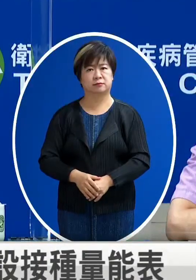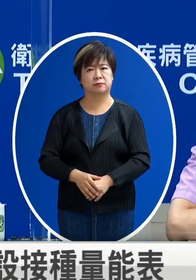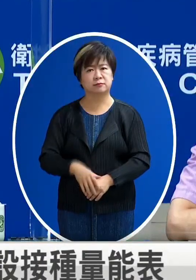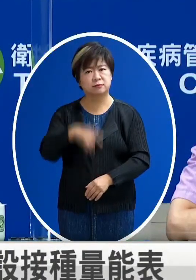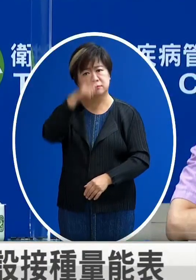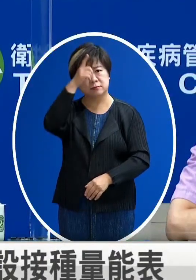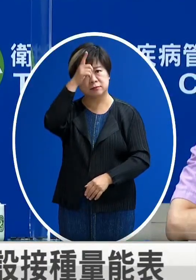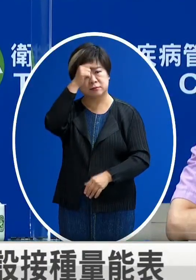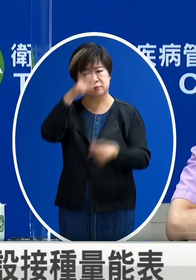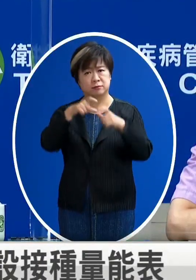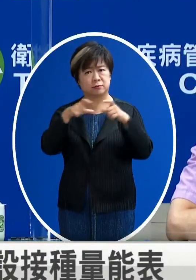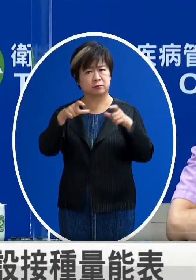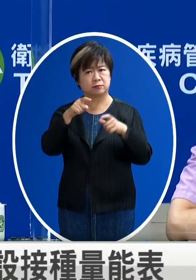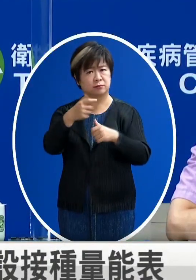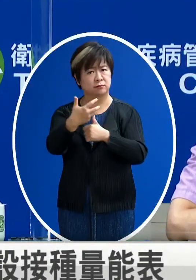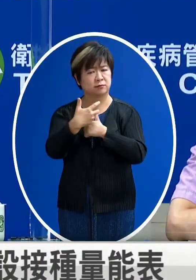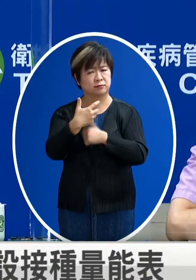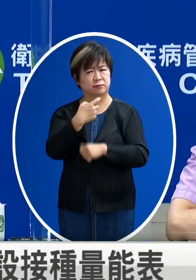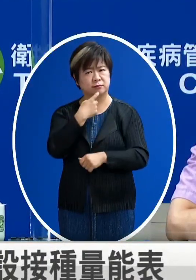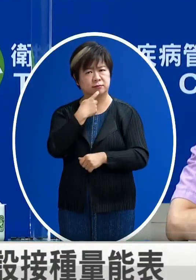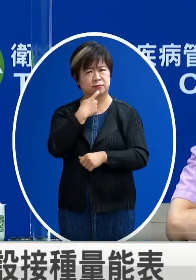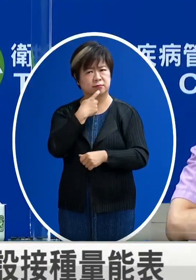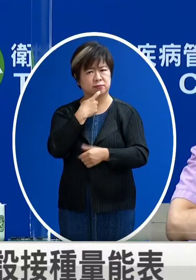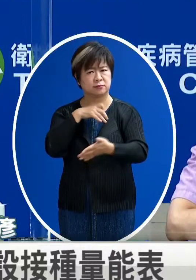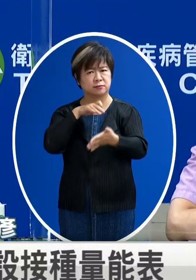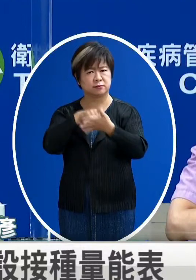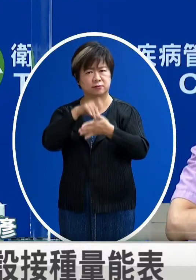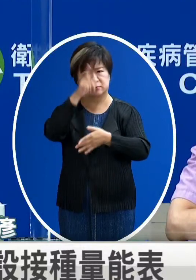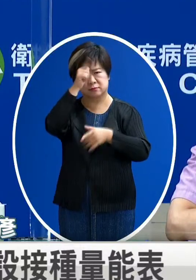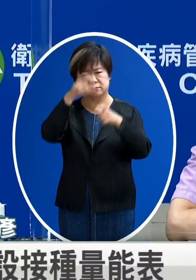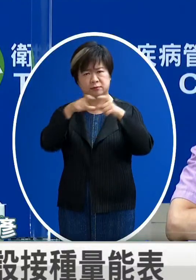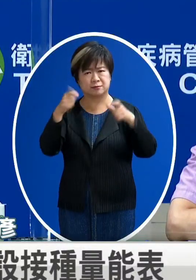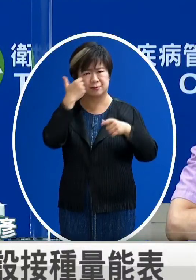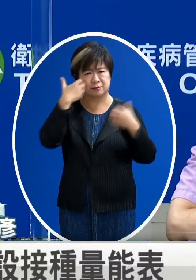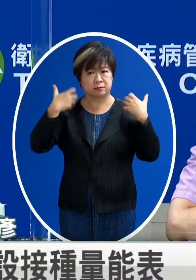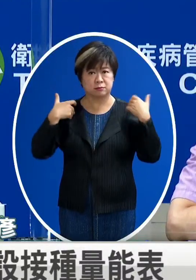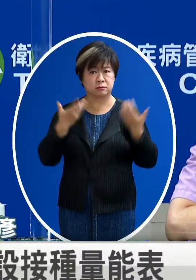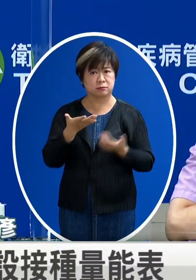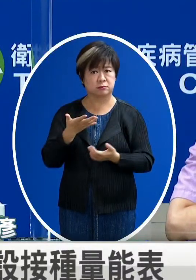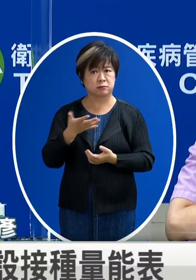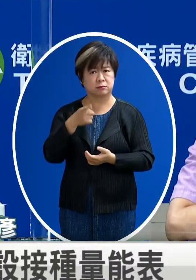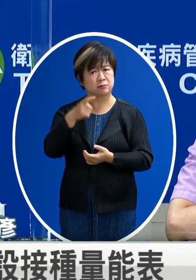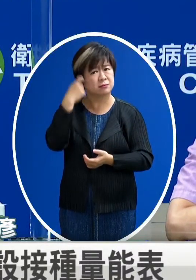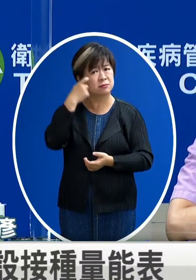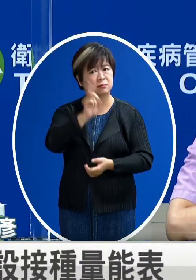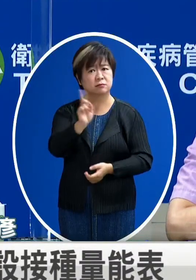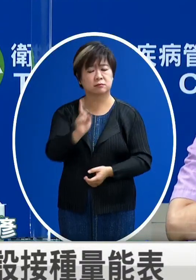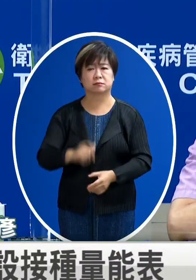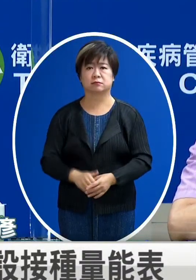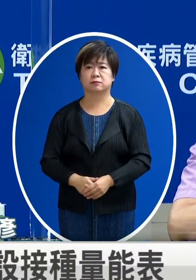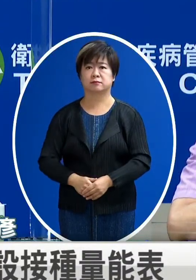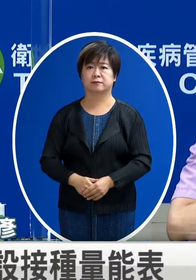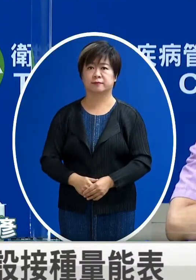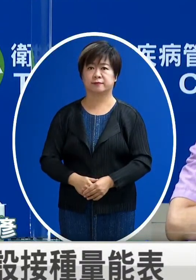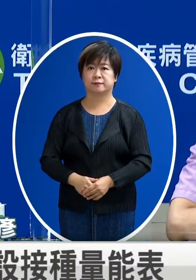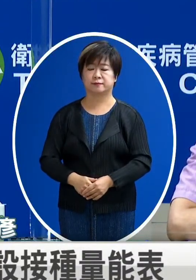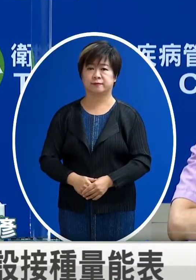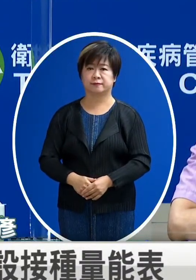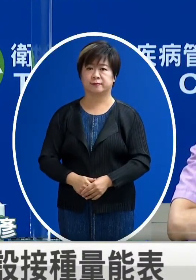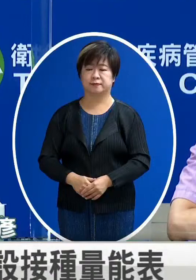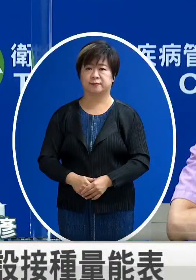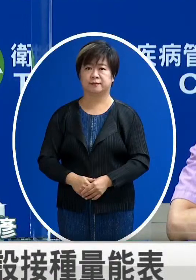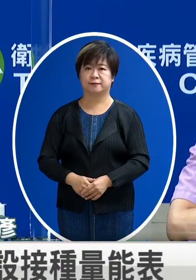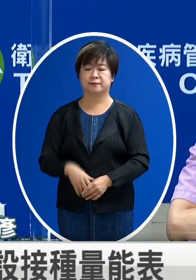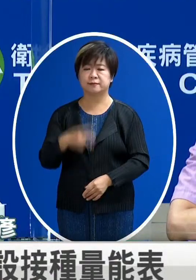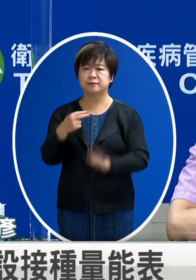黄卡，你的问题那个登录黄卡是谁登录黄卡？ 就是 你要不要把